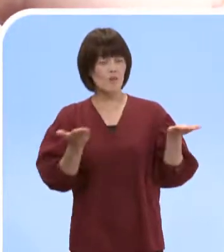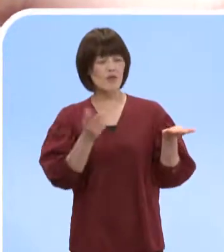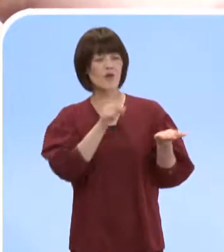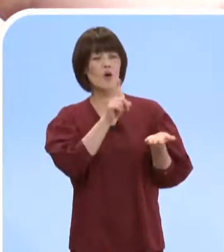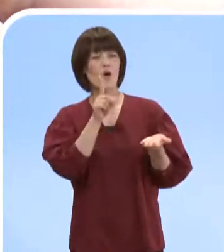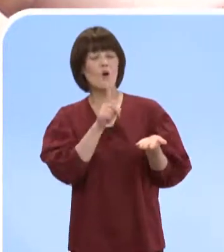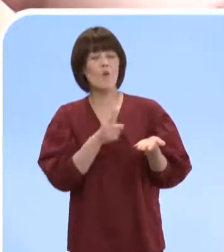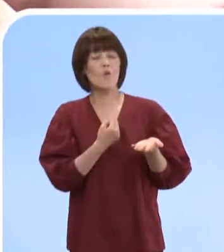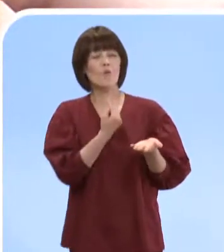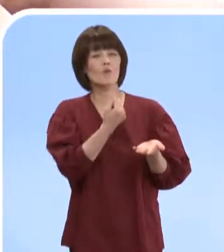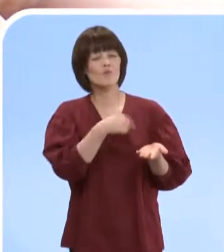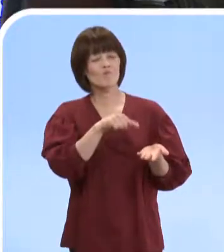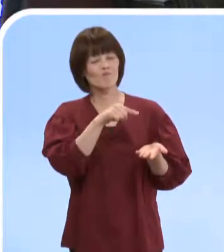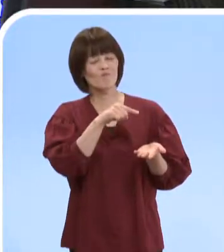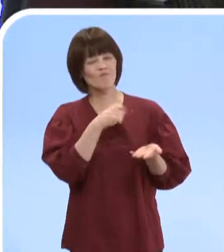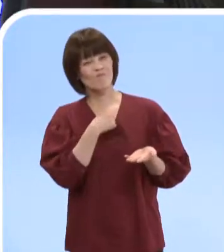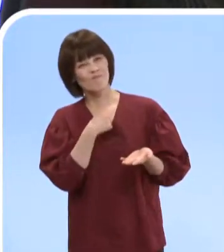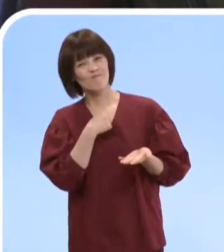3軒目は